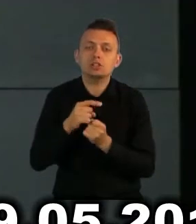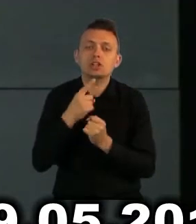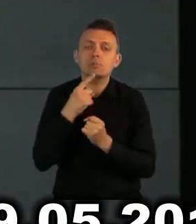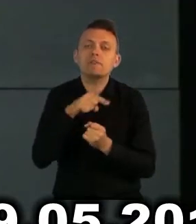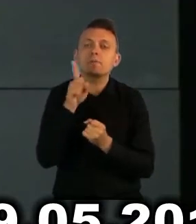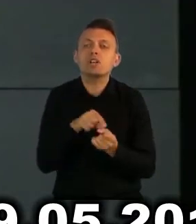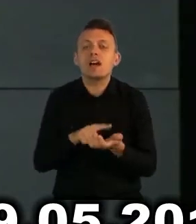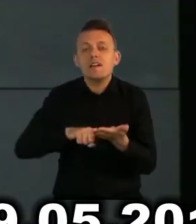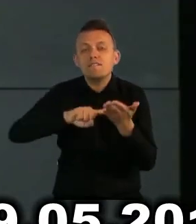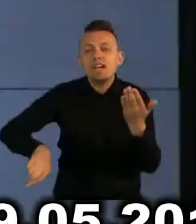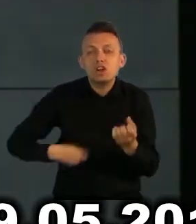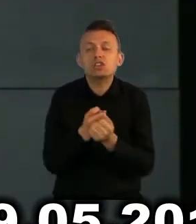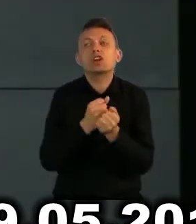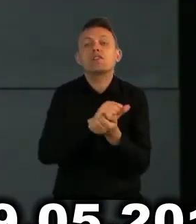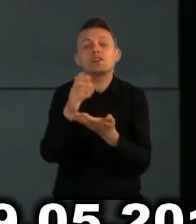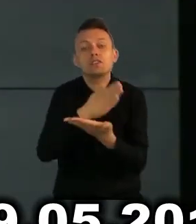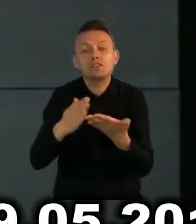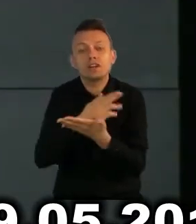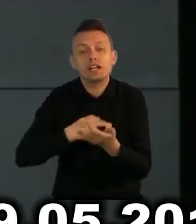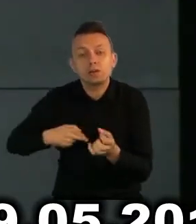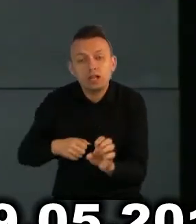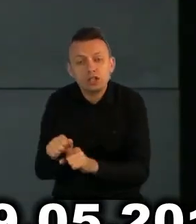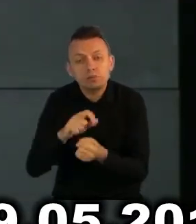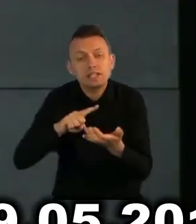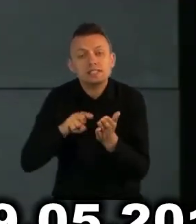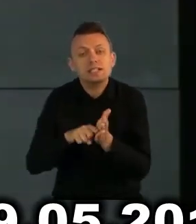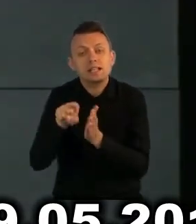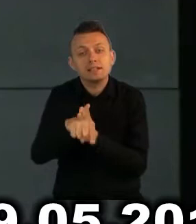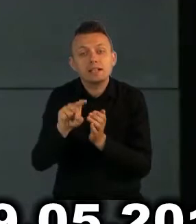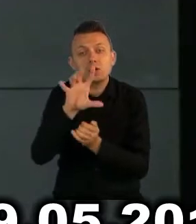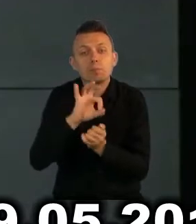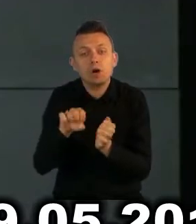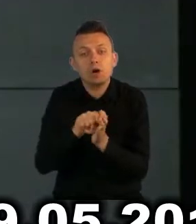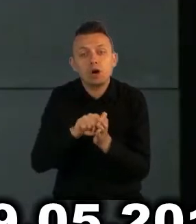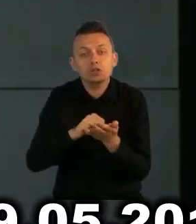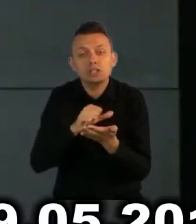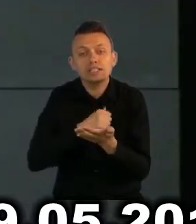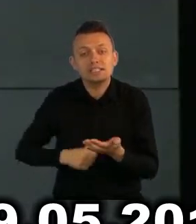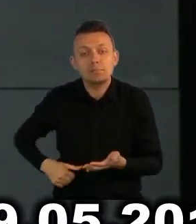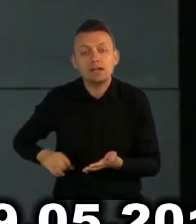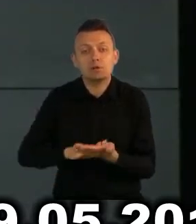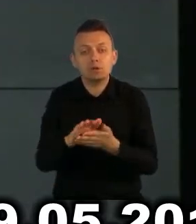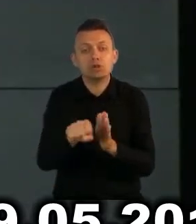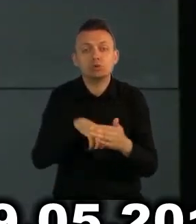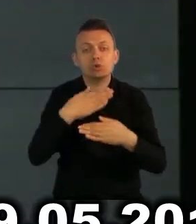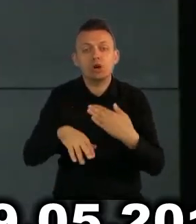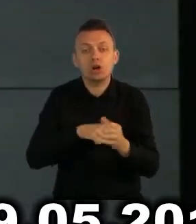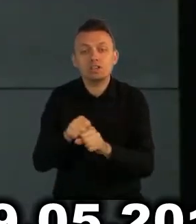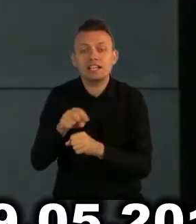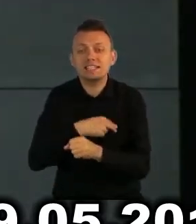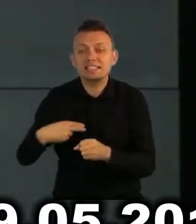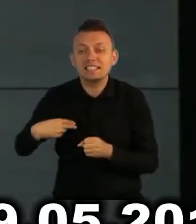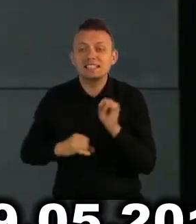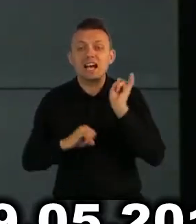krajową jest dlatego, że produkt od samego założenia do samego końca jest